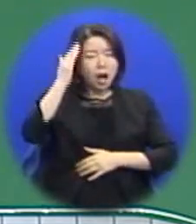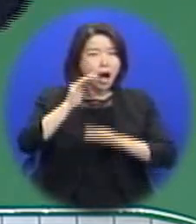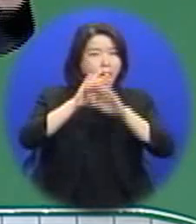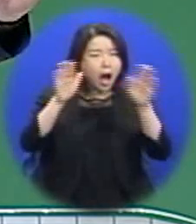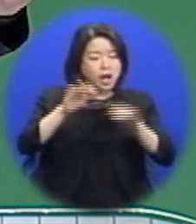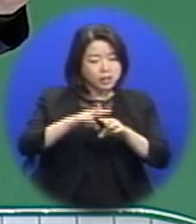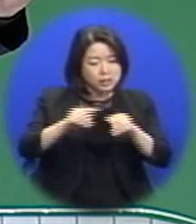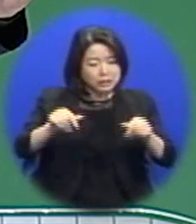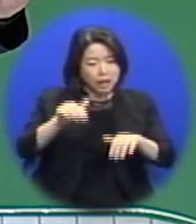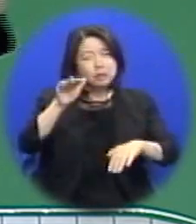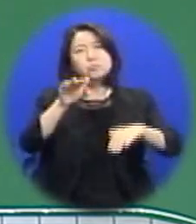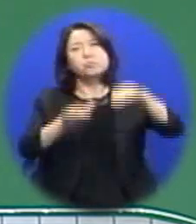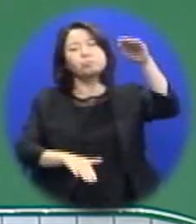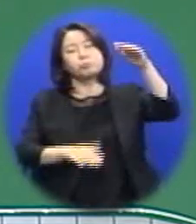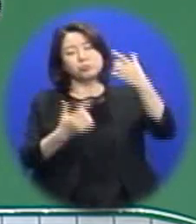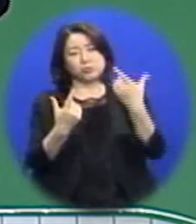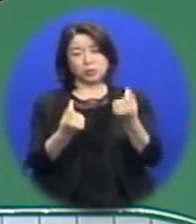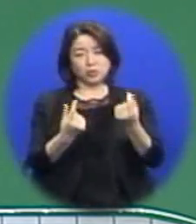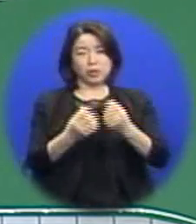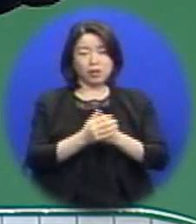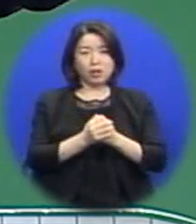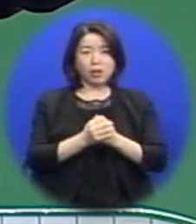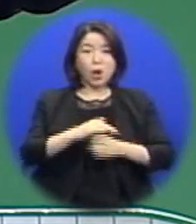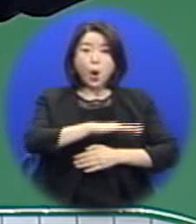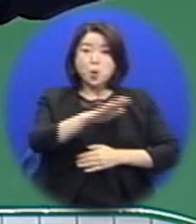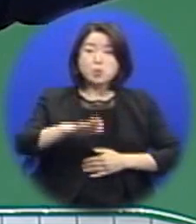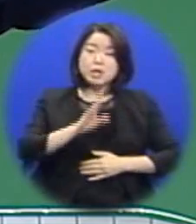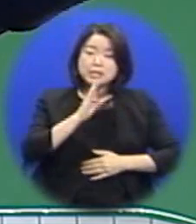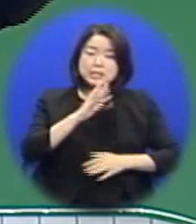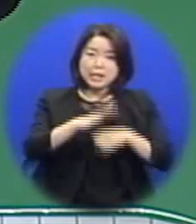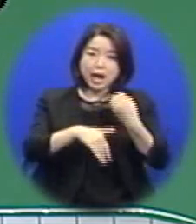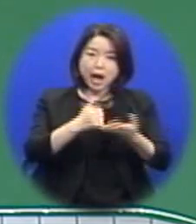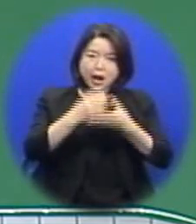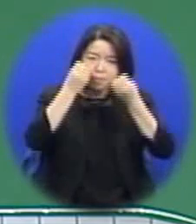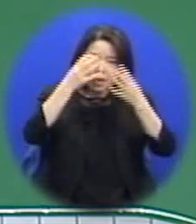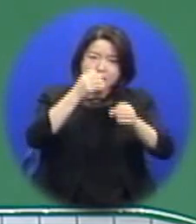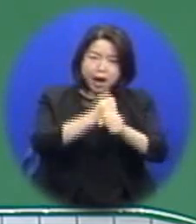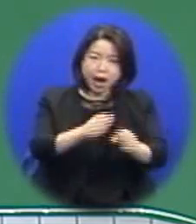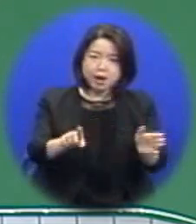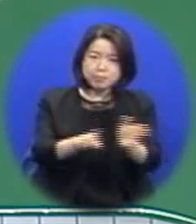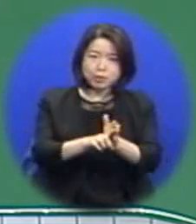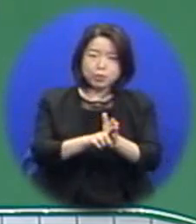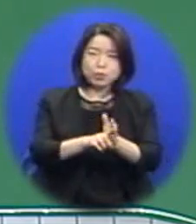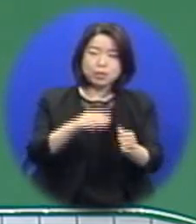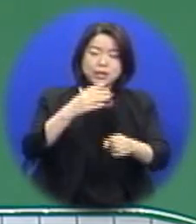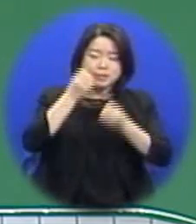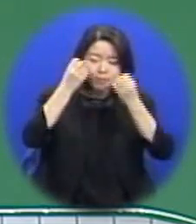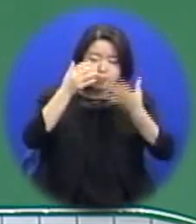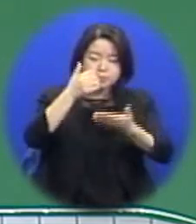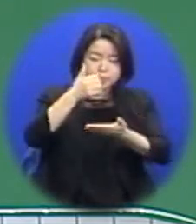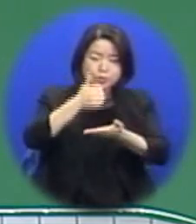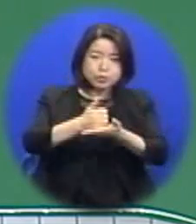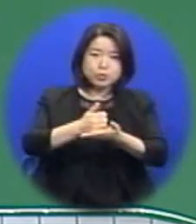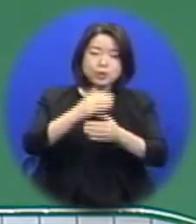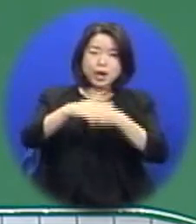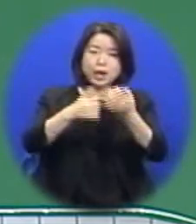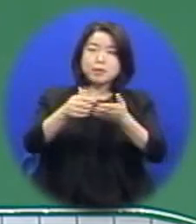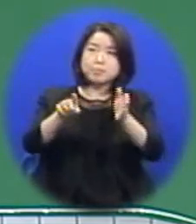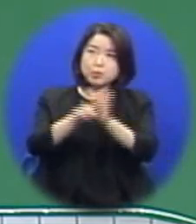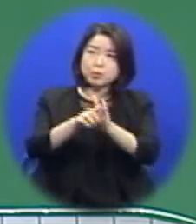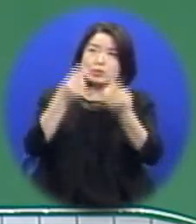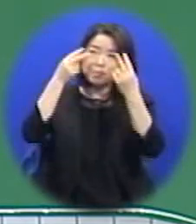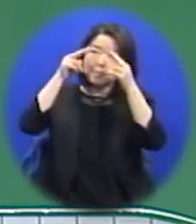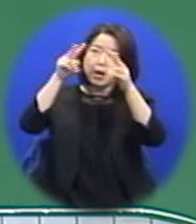목표가 완전히 달라집니다. 우리가 진짜 하나님의 창조를 믿고 하나님의 창조주 하나님을 믿고 그 하나님을